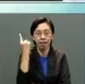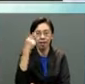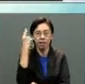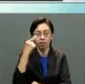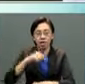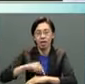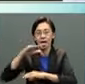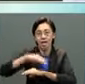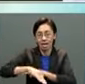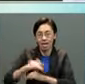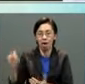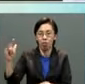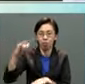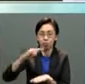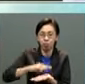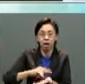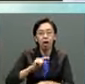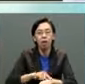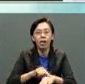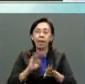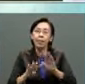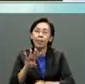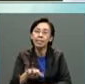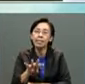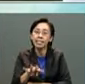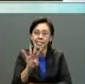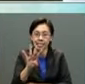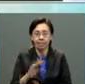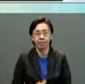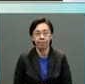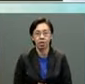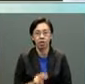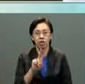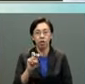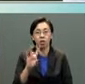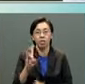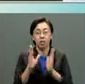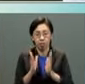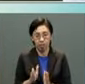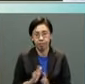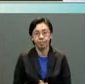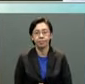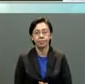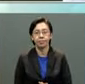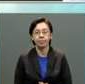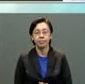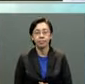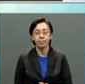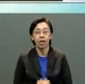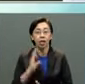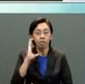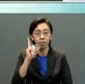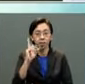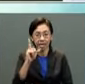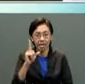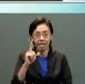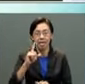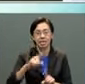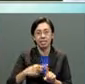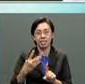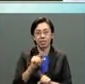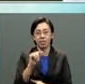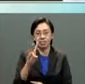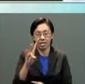เย็นวันนี้ประมาณ 4:00 นนะครับอันนี้207คนนะครับแล้วในวันพรุ่งนี้คือ27